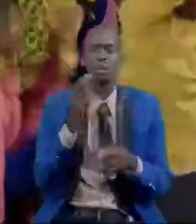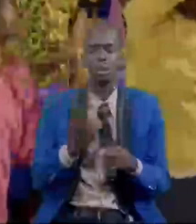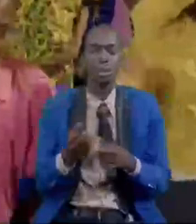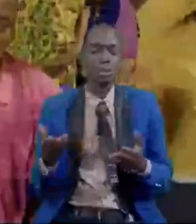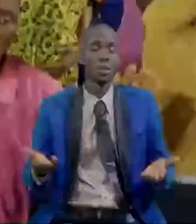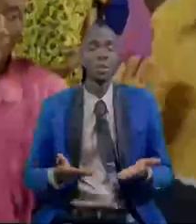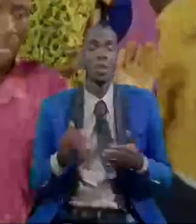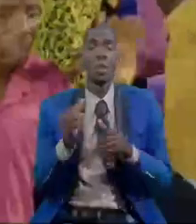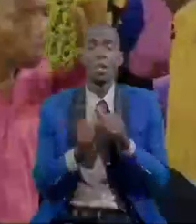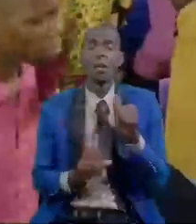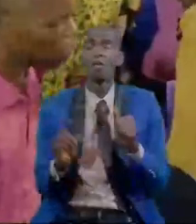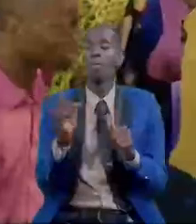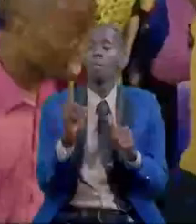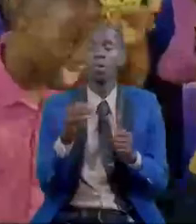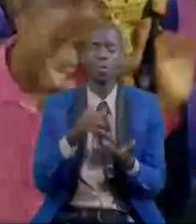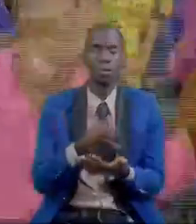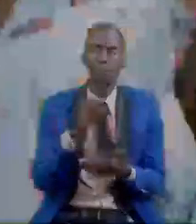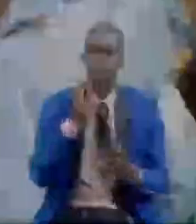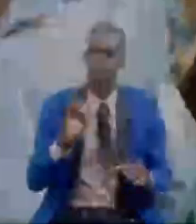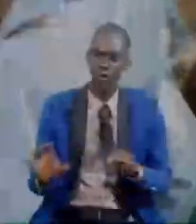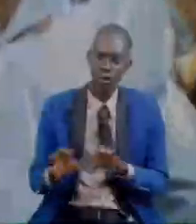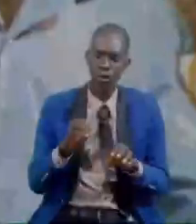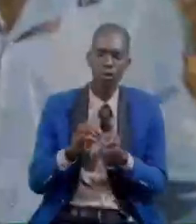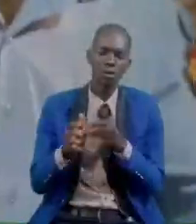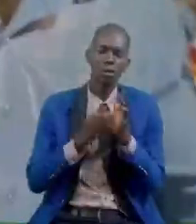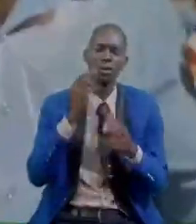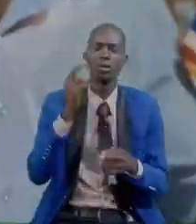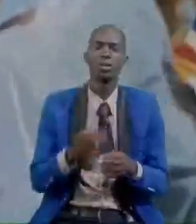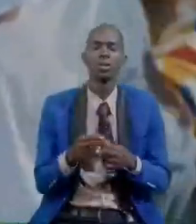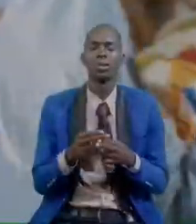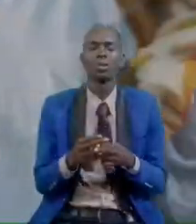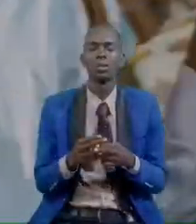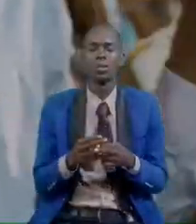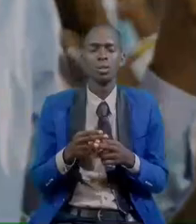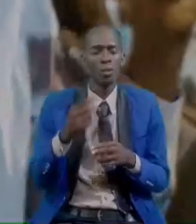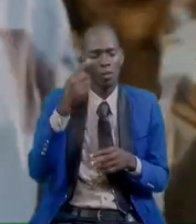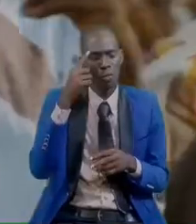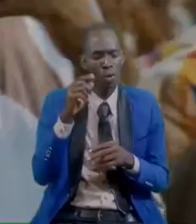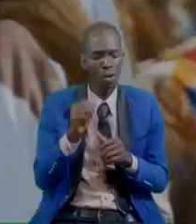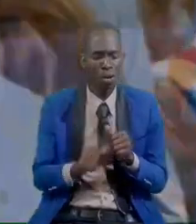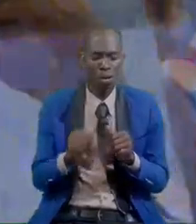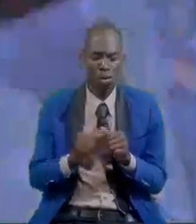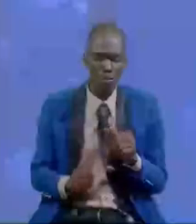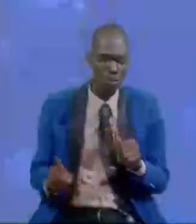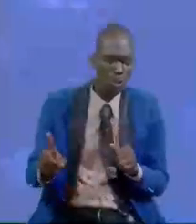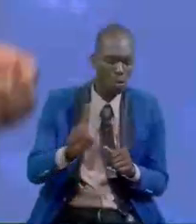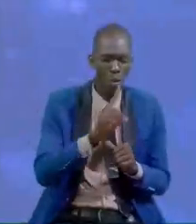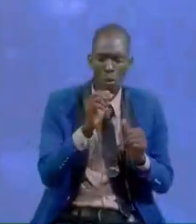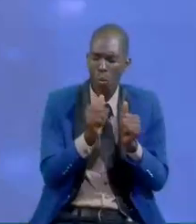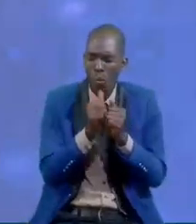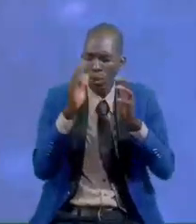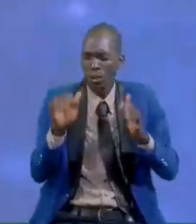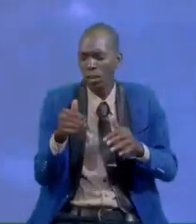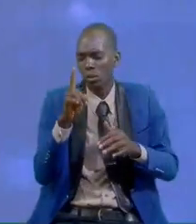Ici, partout, c'est fait. Pour tout le monde, sans